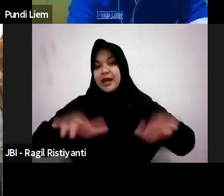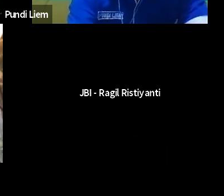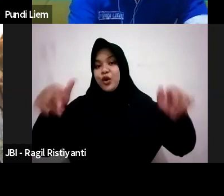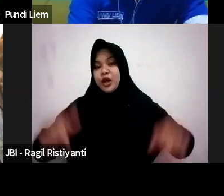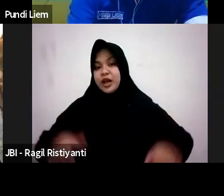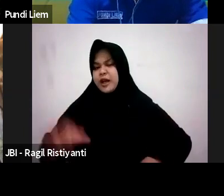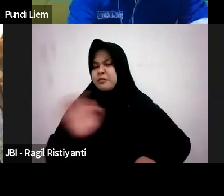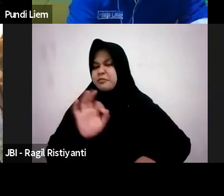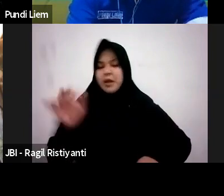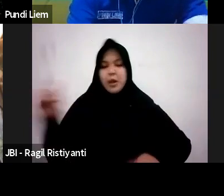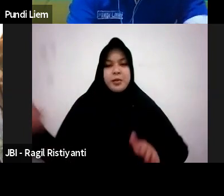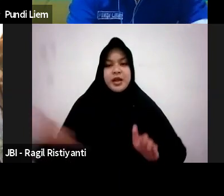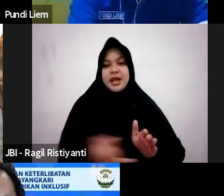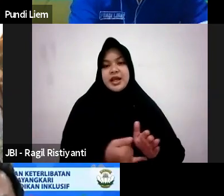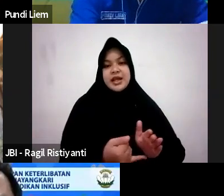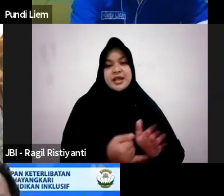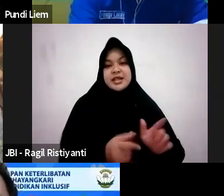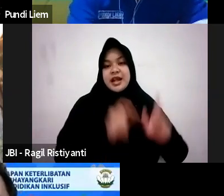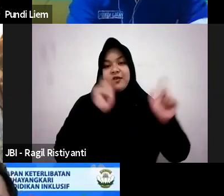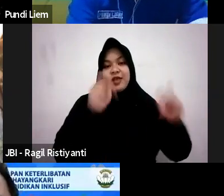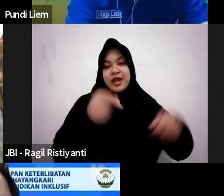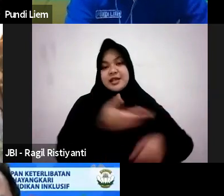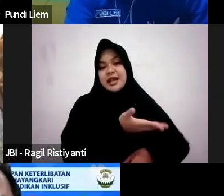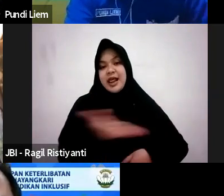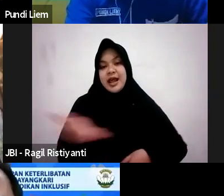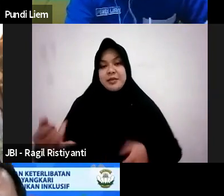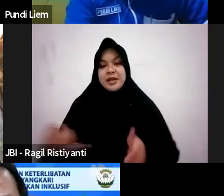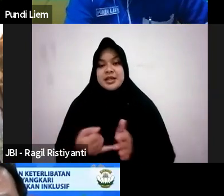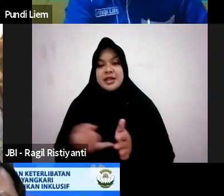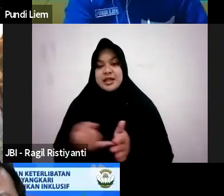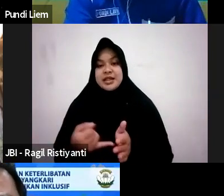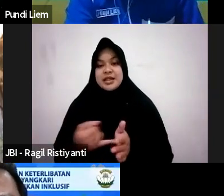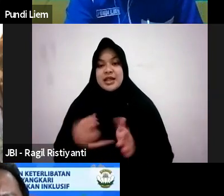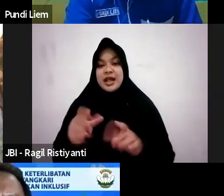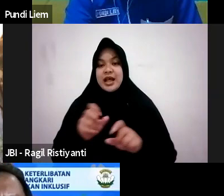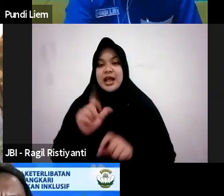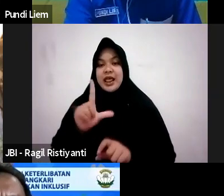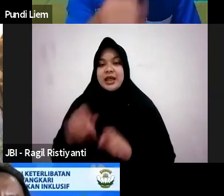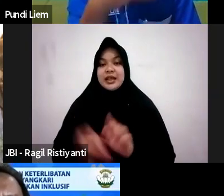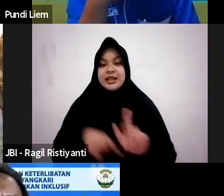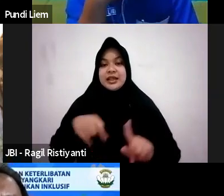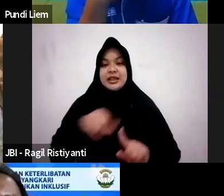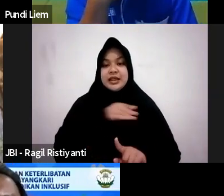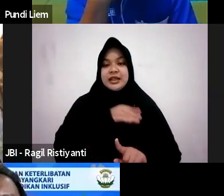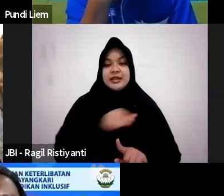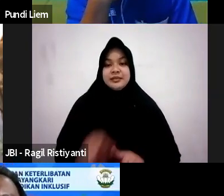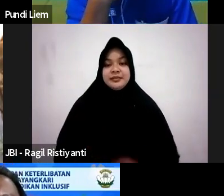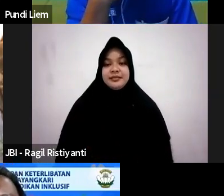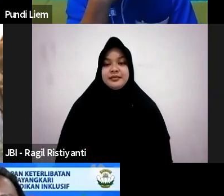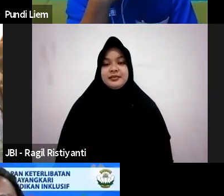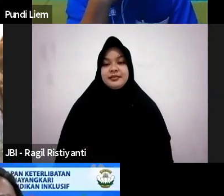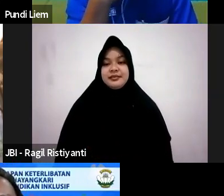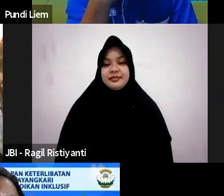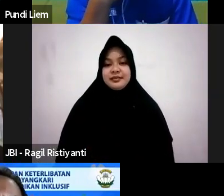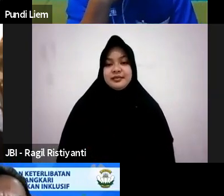ngisi daftar hadir kami persilahkan untuk mengisi daftar hadir pada Link yang sudah saya share di kolom komentar Bye Thank for